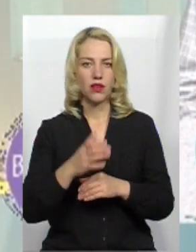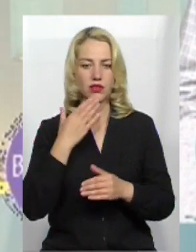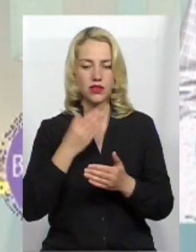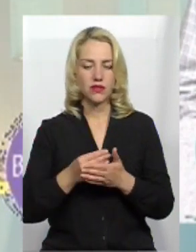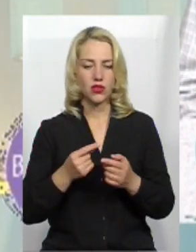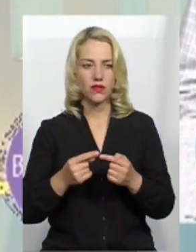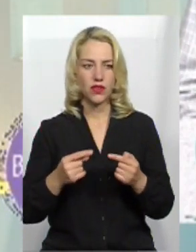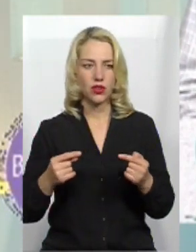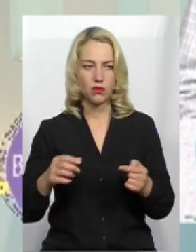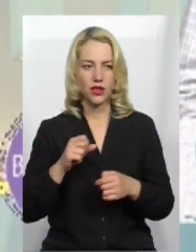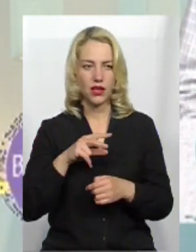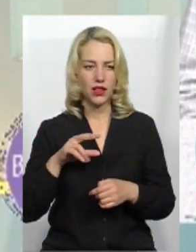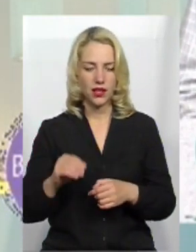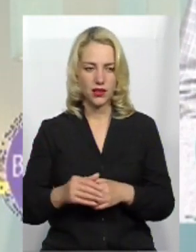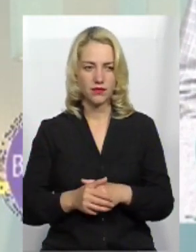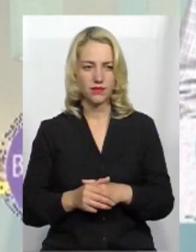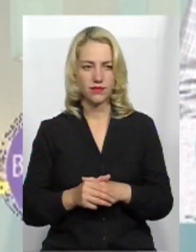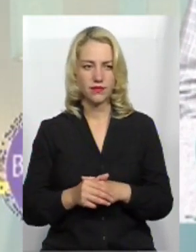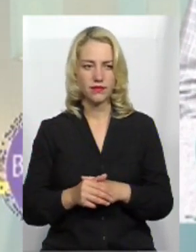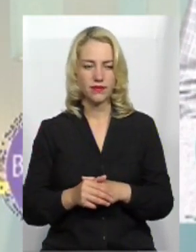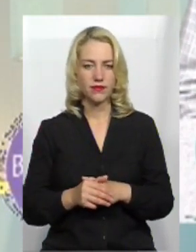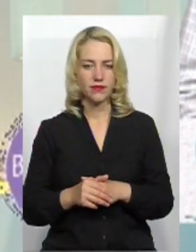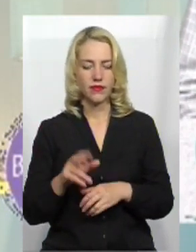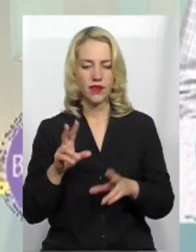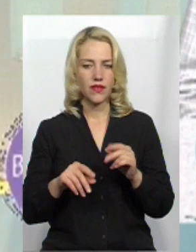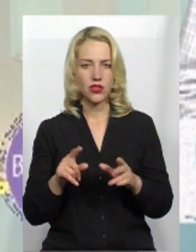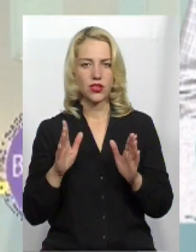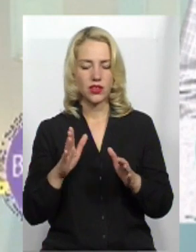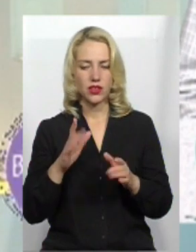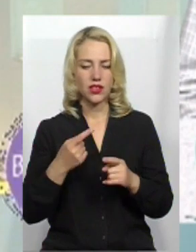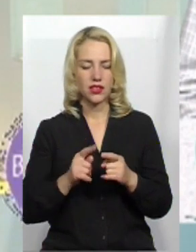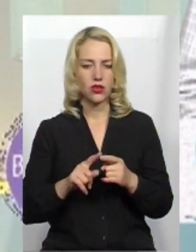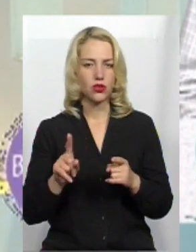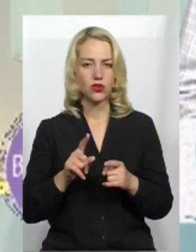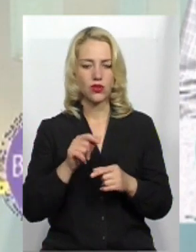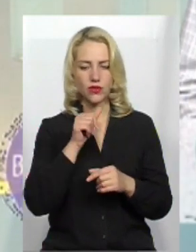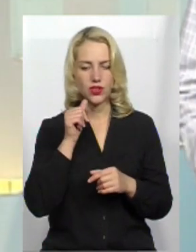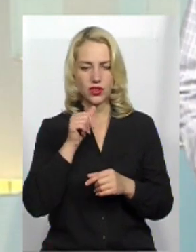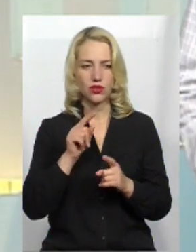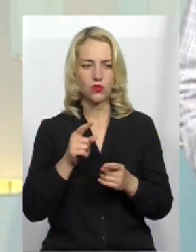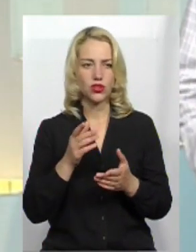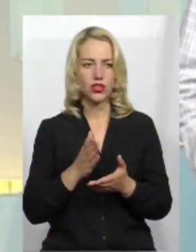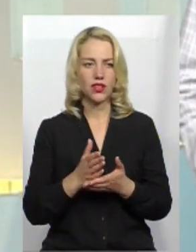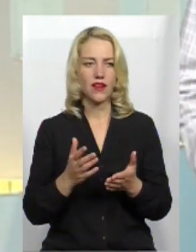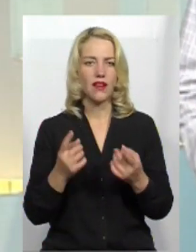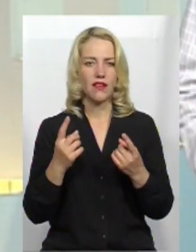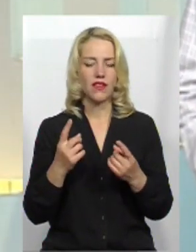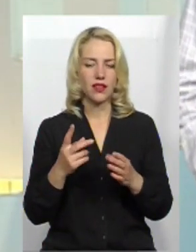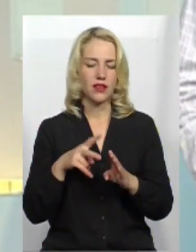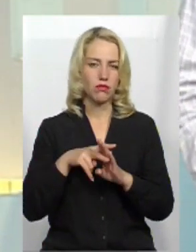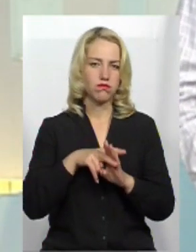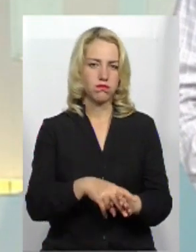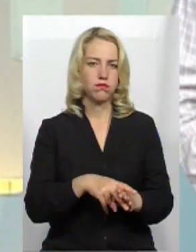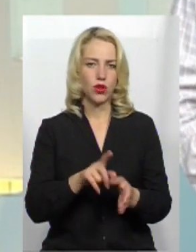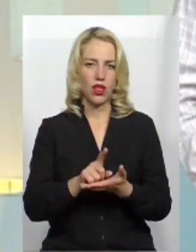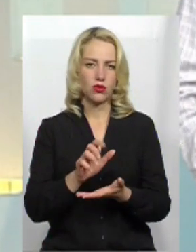вироби, але рахують тільки за те, що вони працюють в тіні, тому що є велике податкове